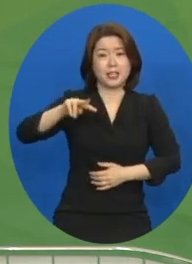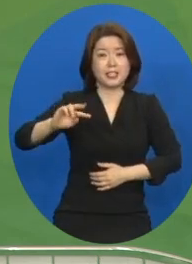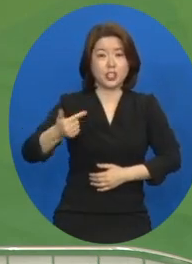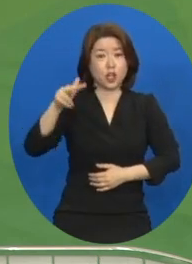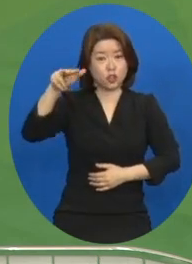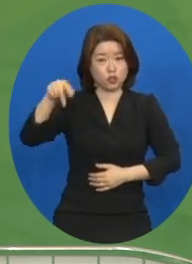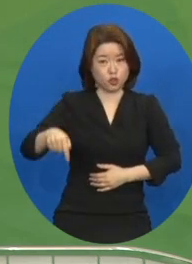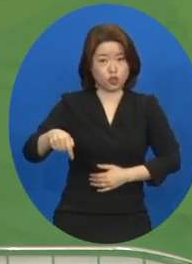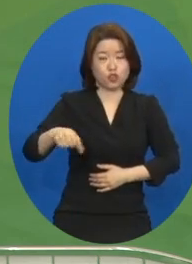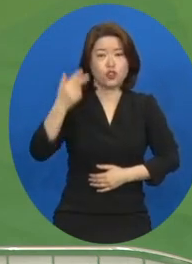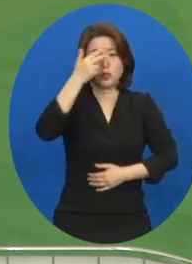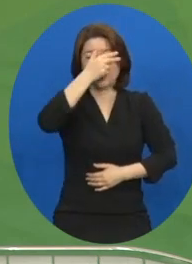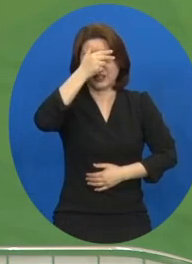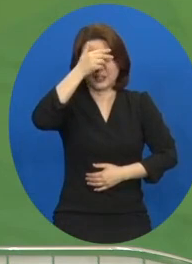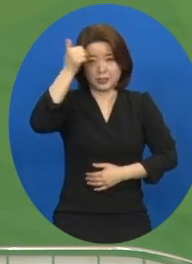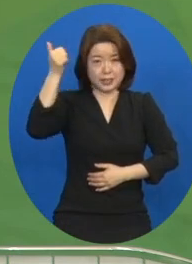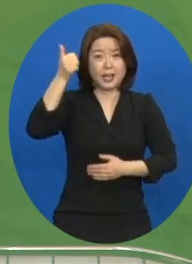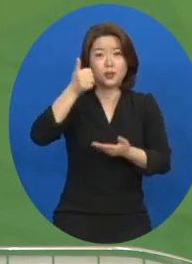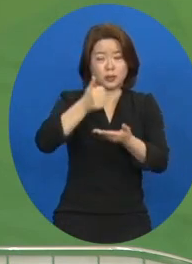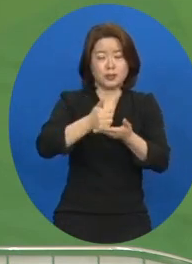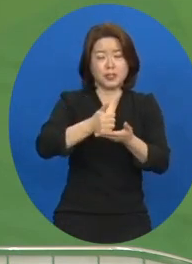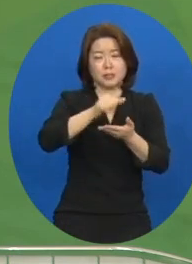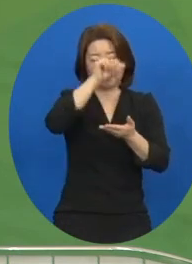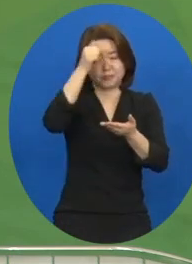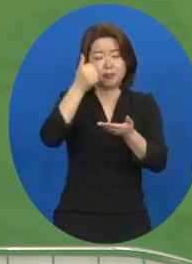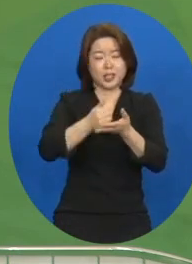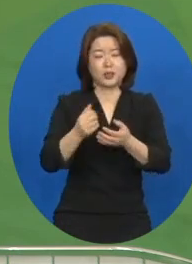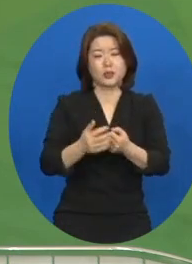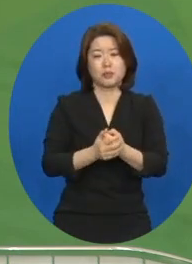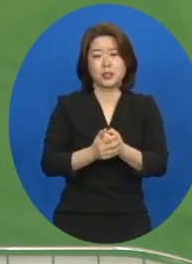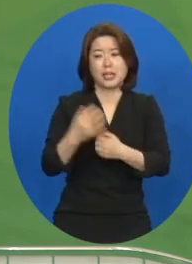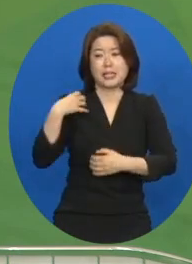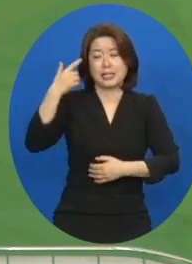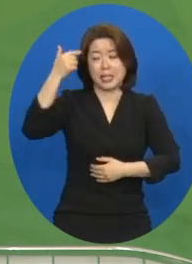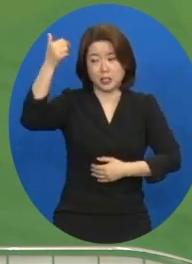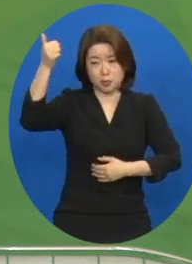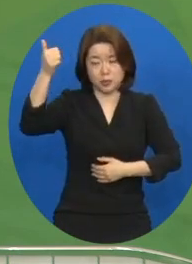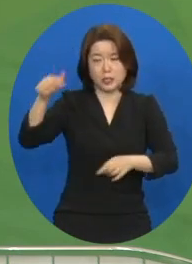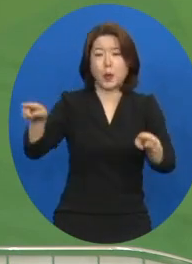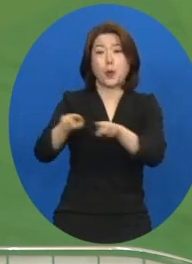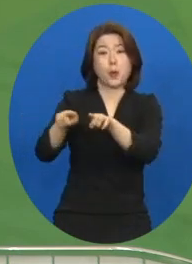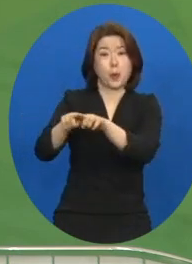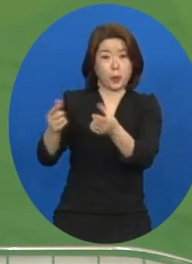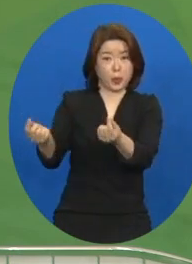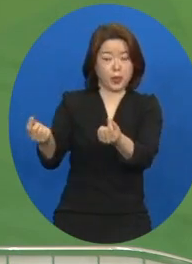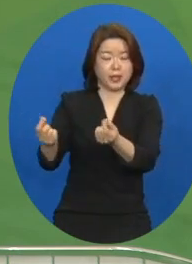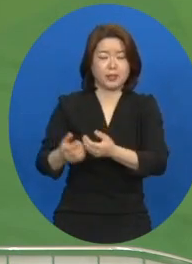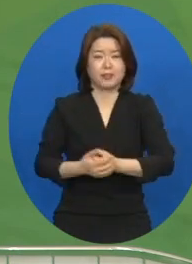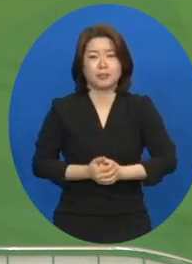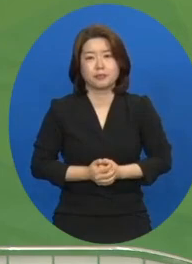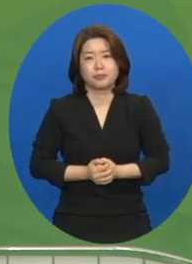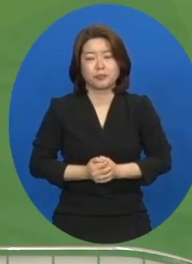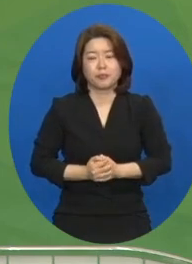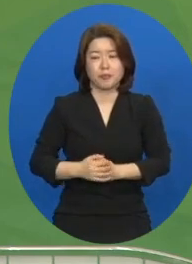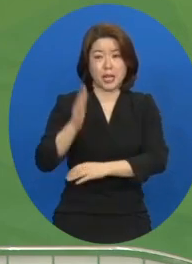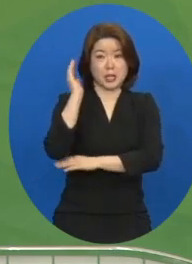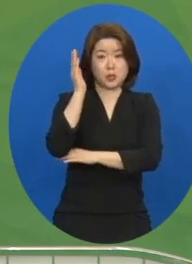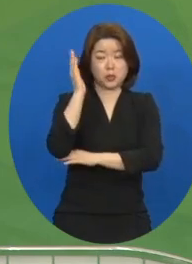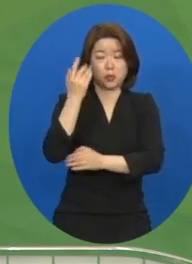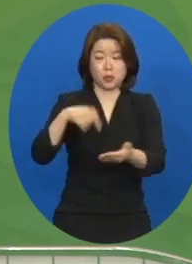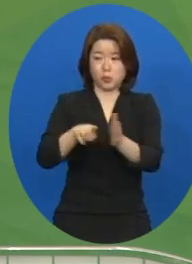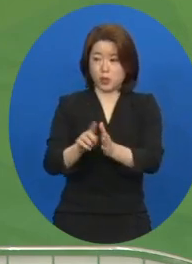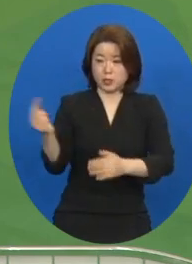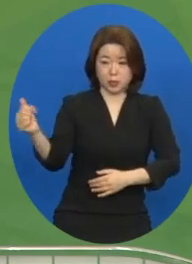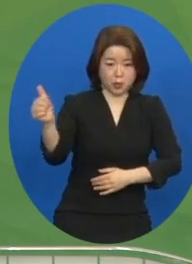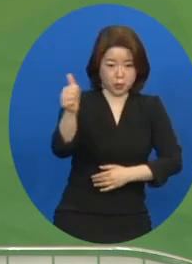장로님 그 교회 담임 목사님과 같은 직책이죠. 그분이 설교하러